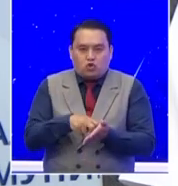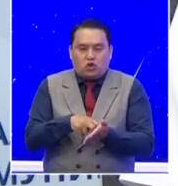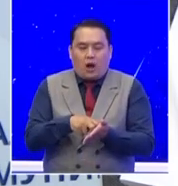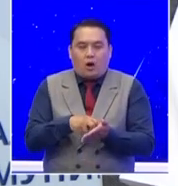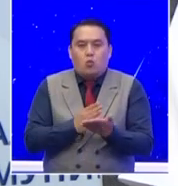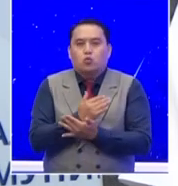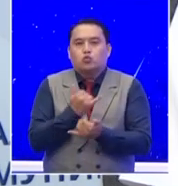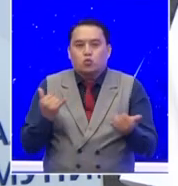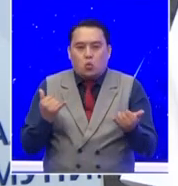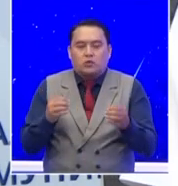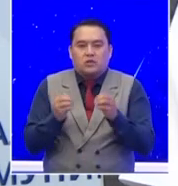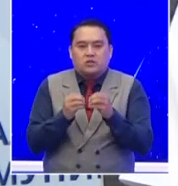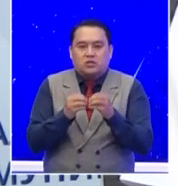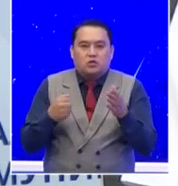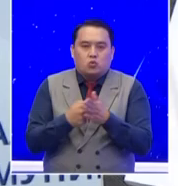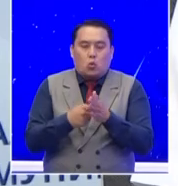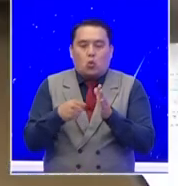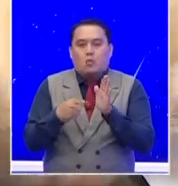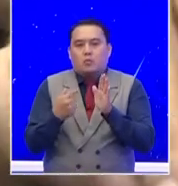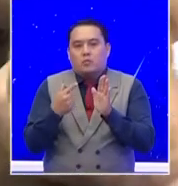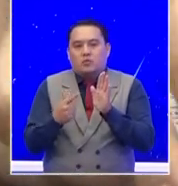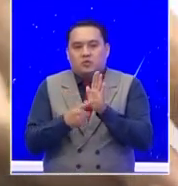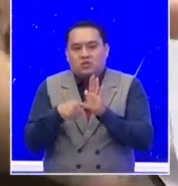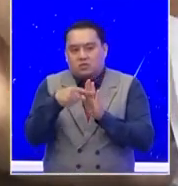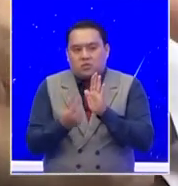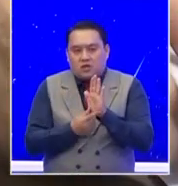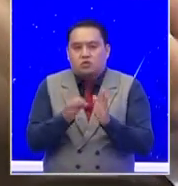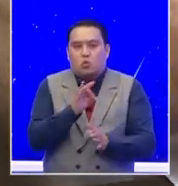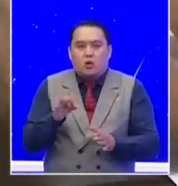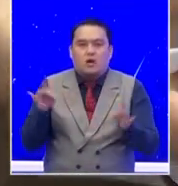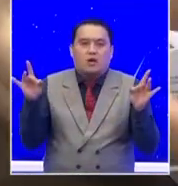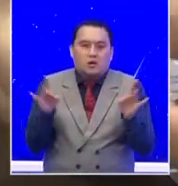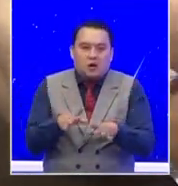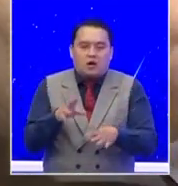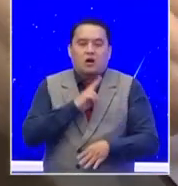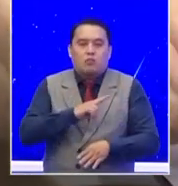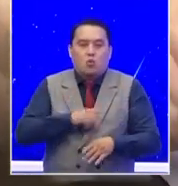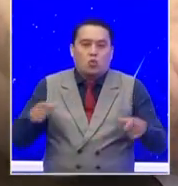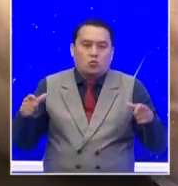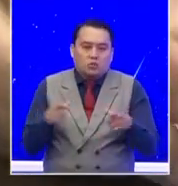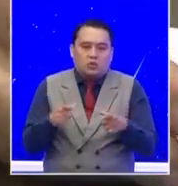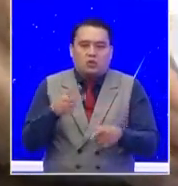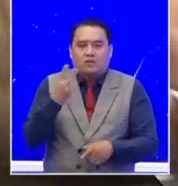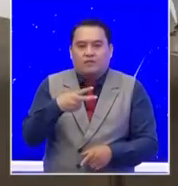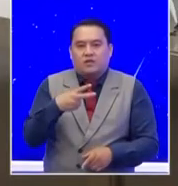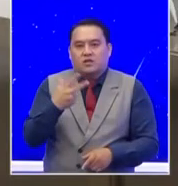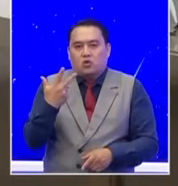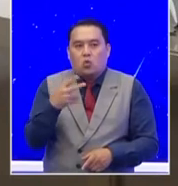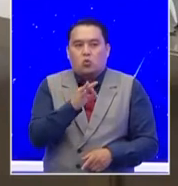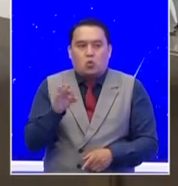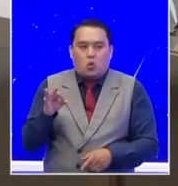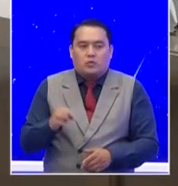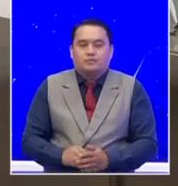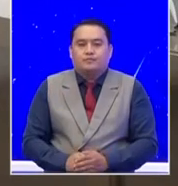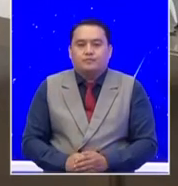очень много услуг здесь и до 17-го работа кафе и ресторанов у нас тоже ограничено до 23 00 не будет